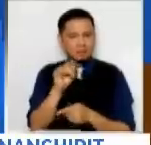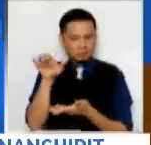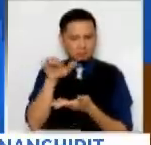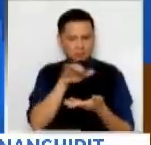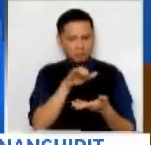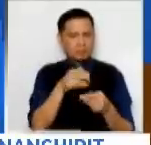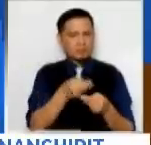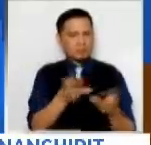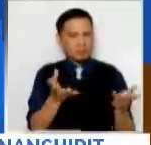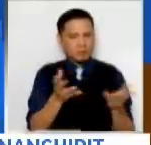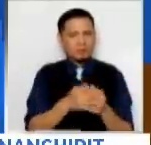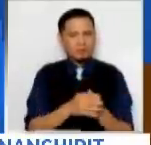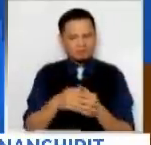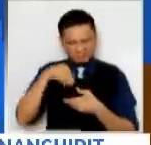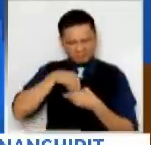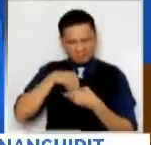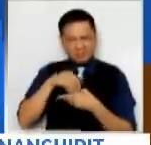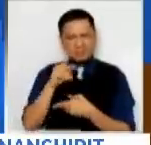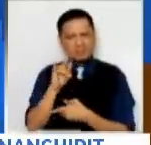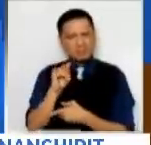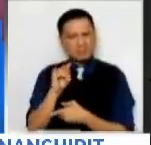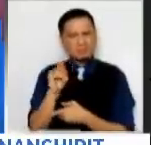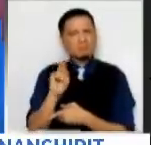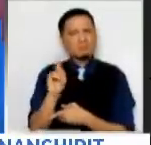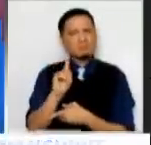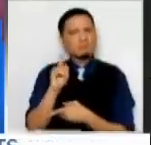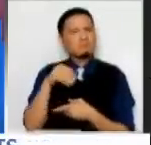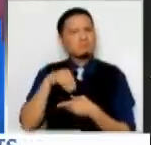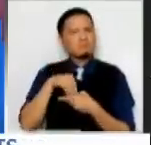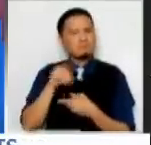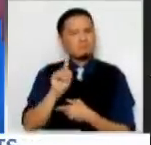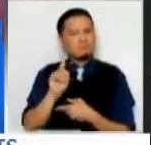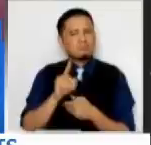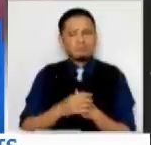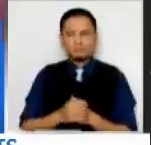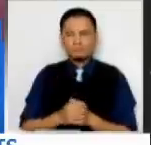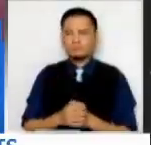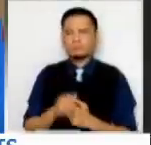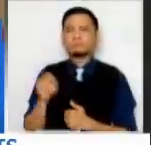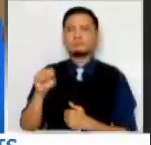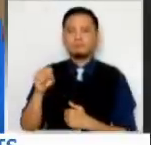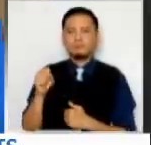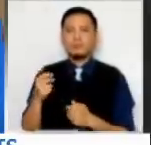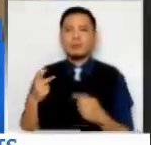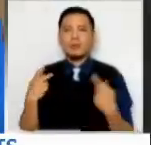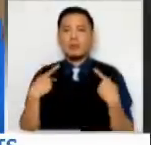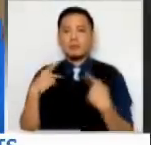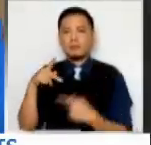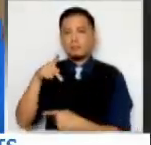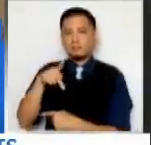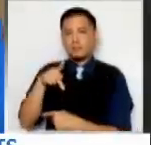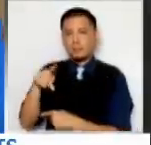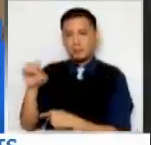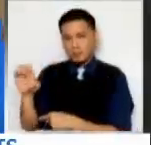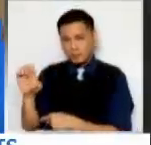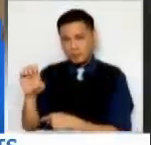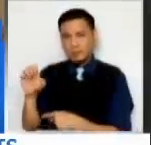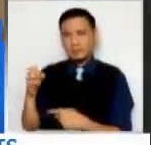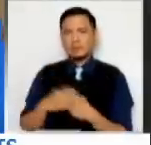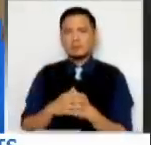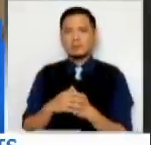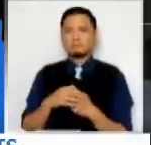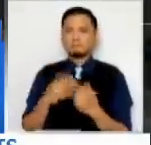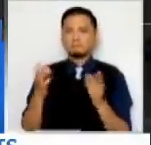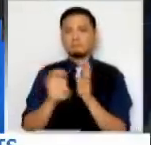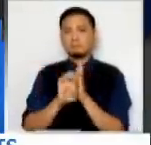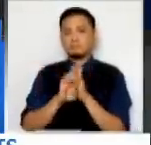ng home care package na yan, ma'am? Yes, ma'am. We have personal protective equipment, parang katulad ng mga mask and face